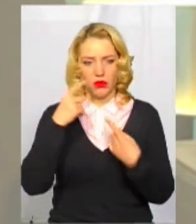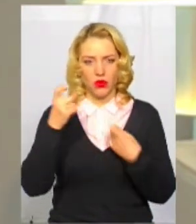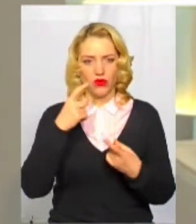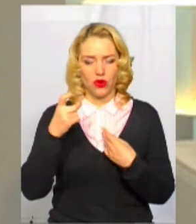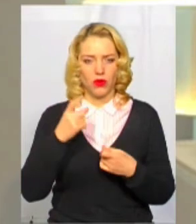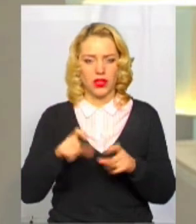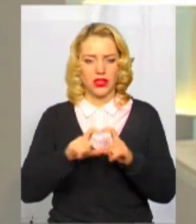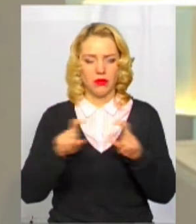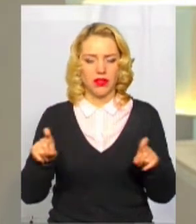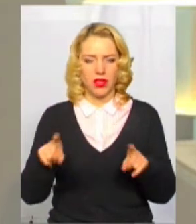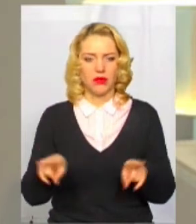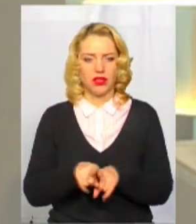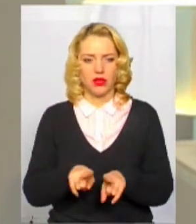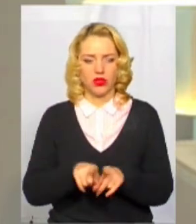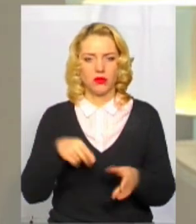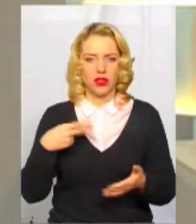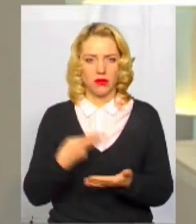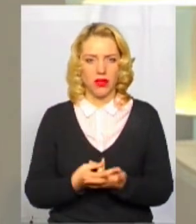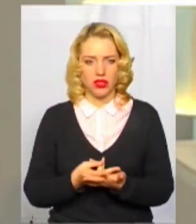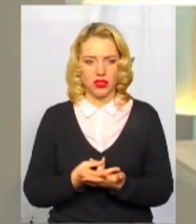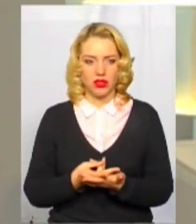проінформувати департамент, також передбачити